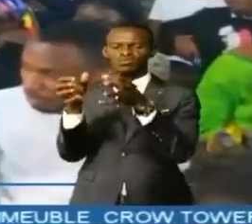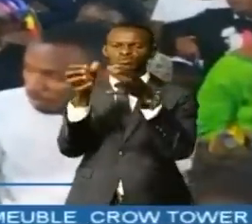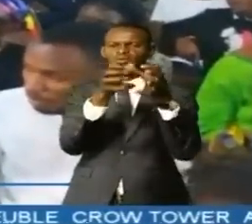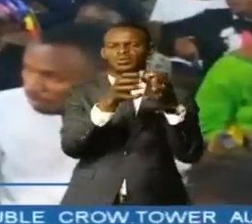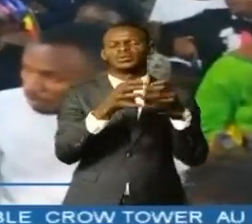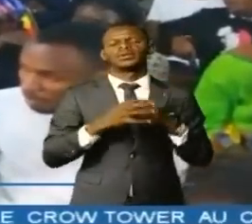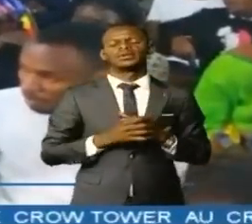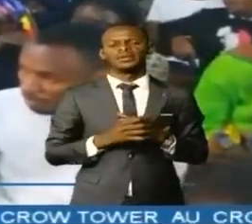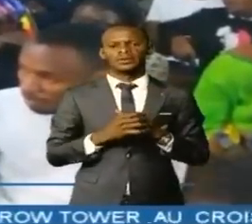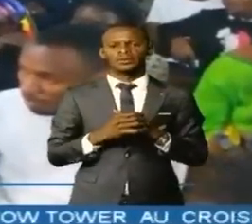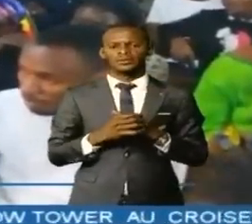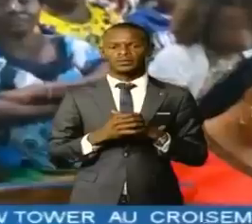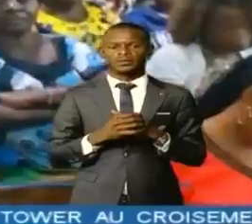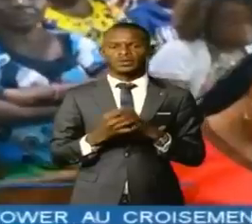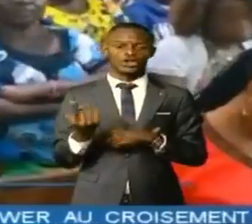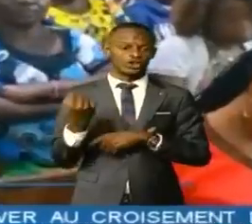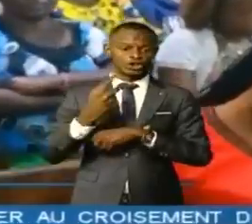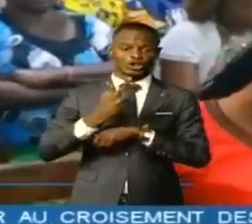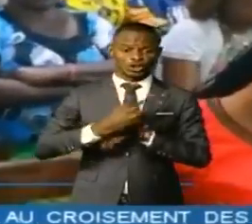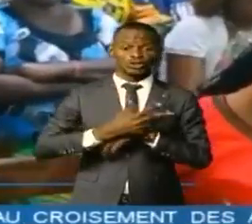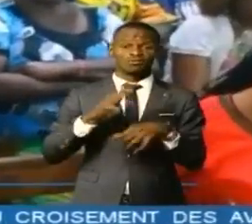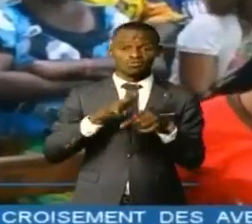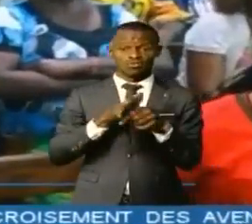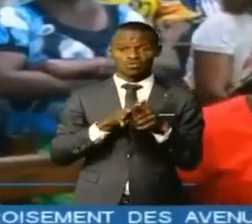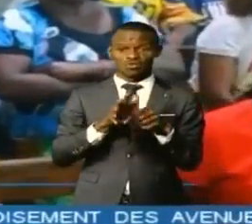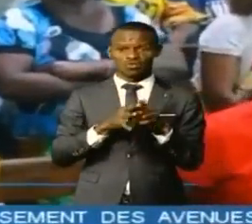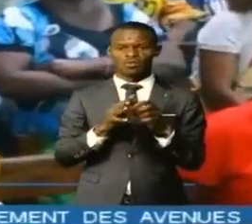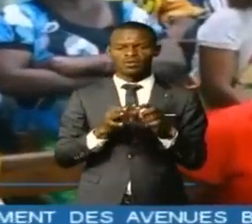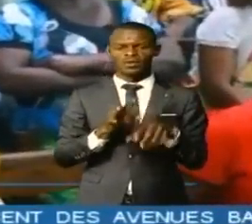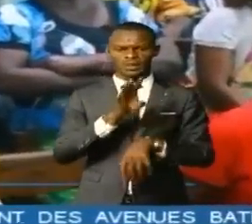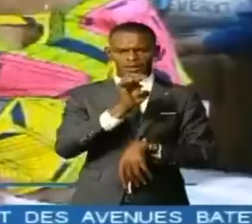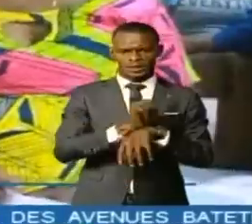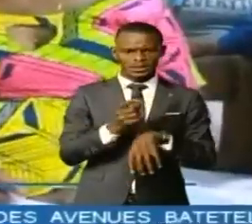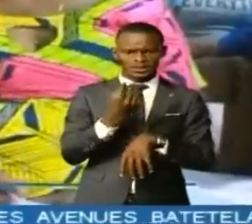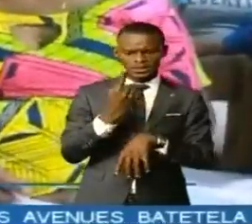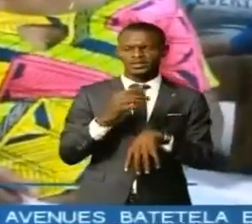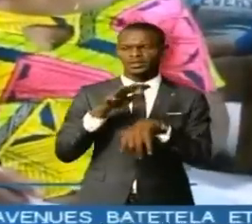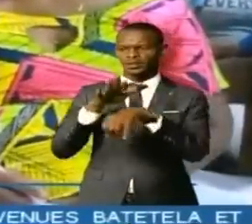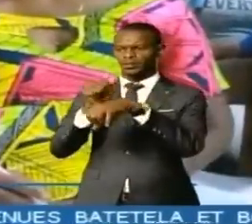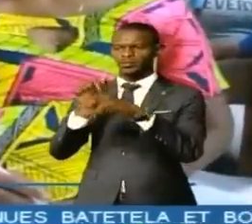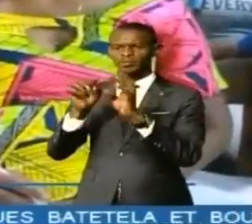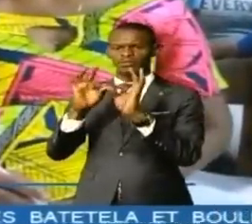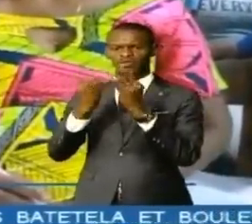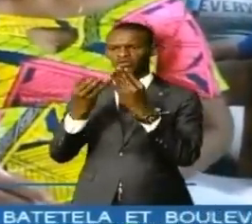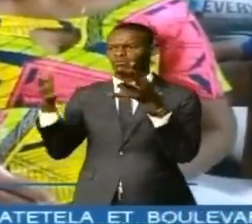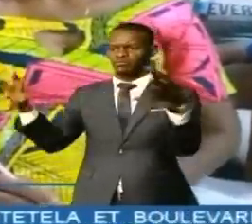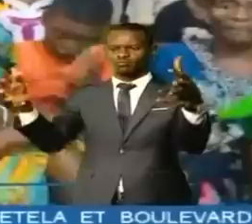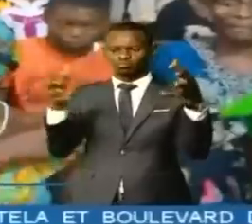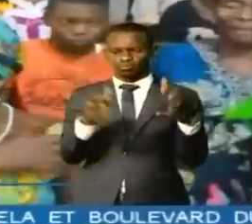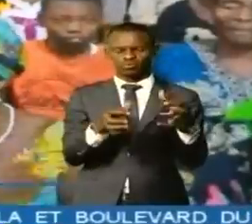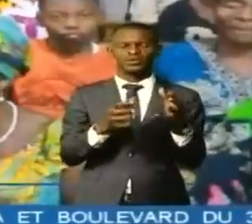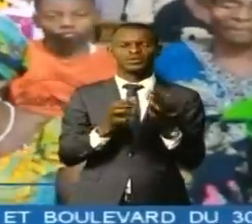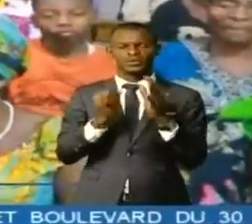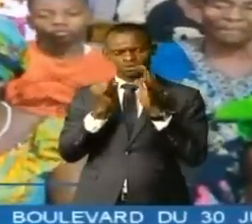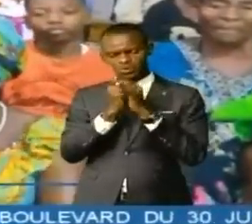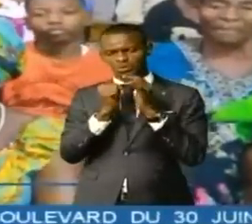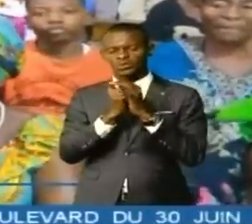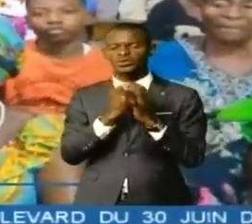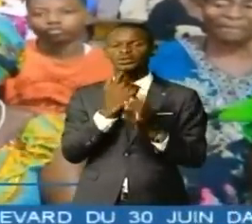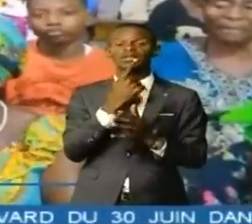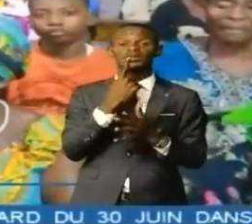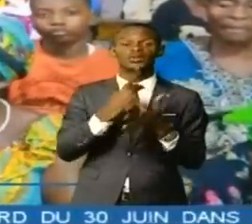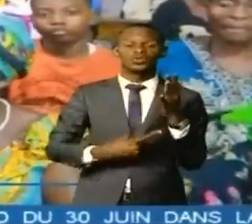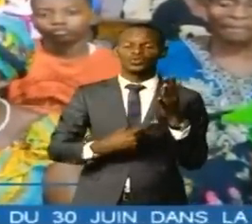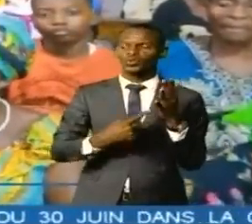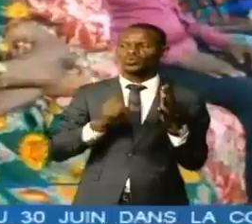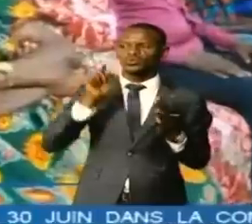ont organisé une neuvaine de prières pour les familles et la nation congolaise, avec comme thème « Moi et ma maison, nous